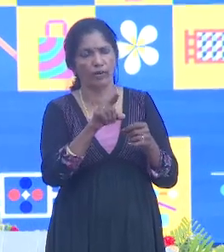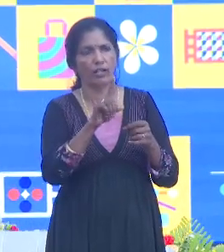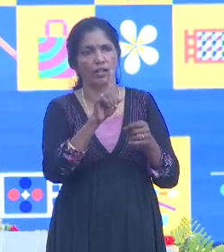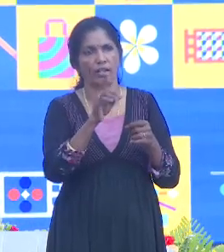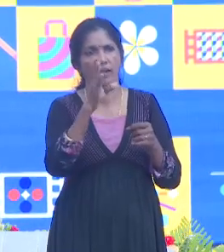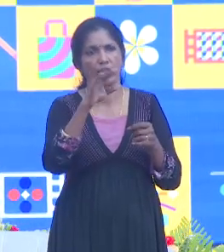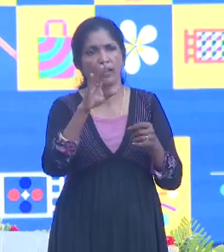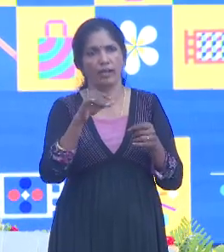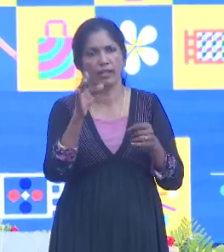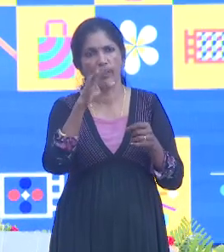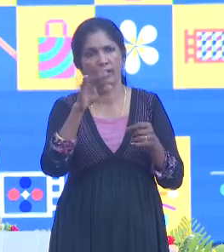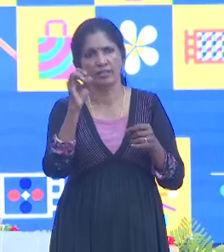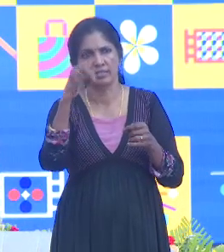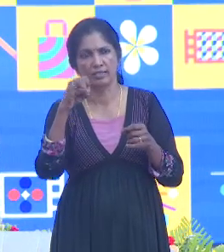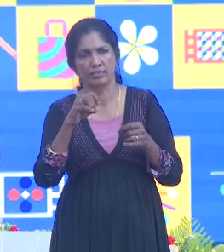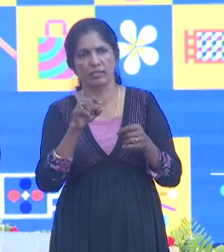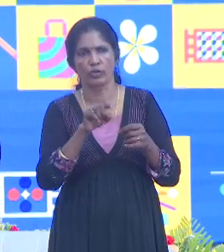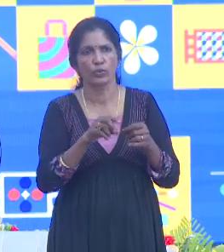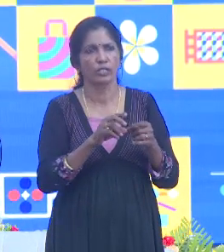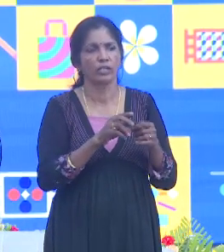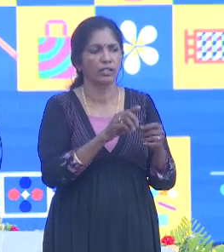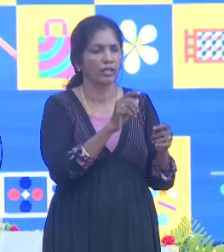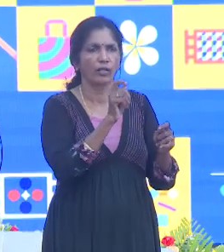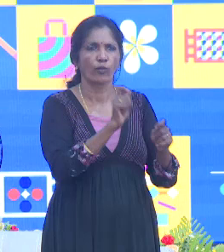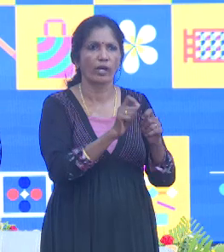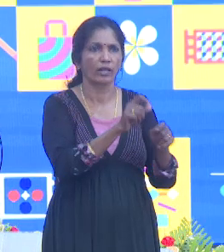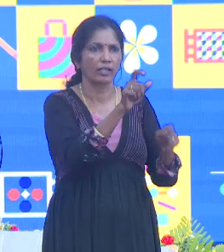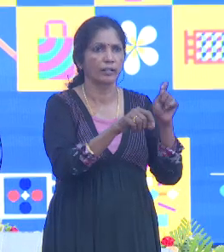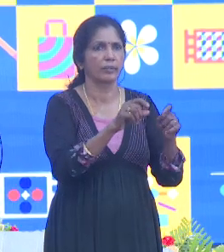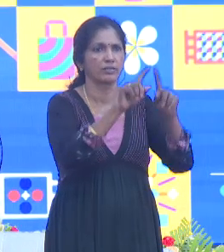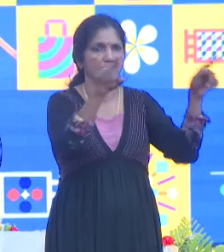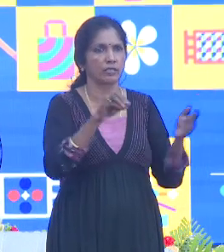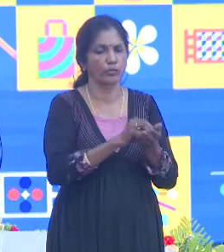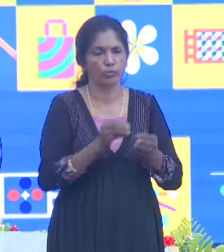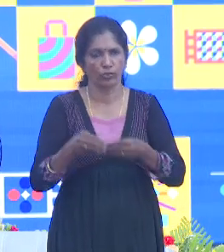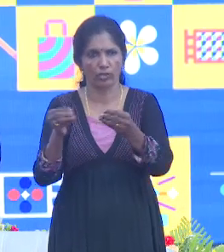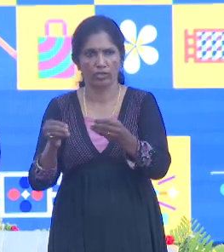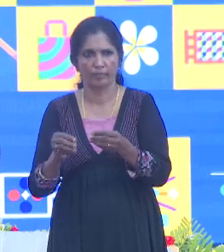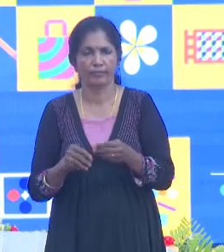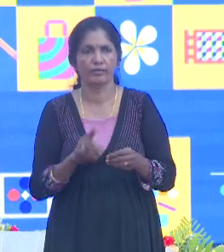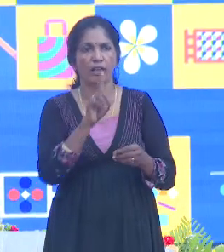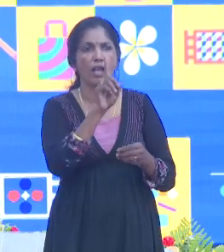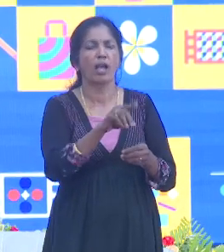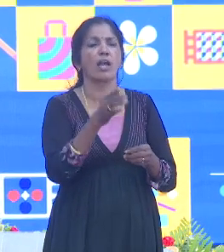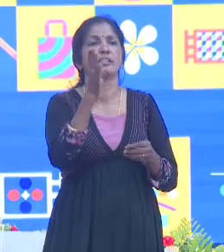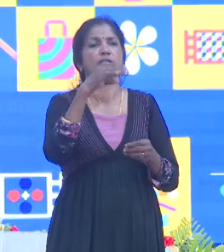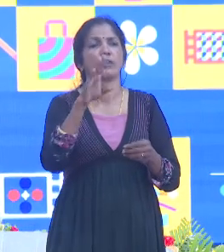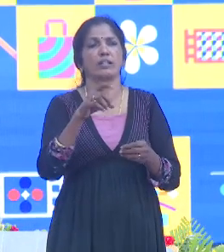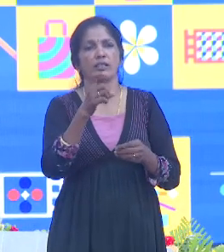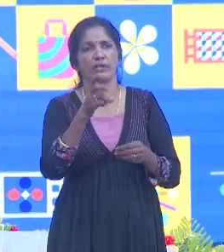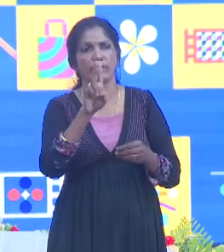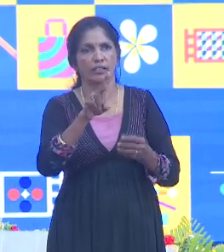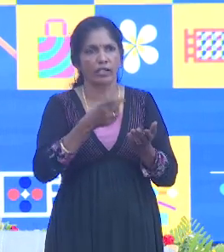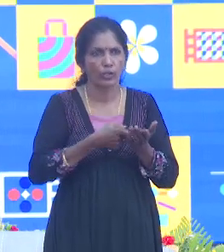പറയുന്നുണ്ട്. ഒന്ന്, കുടികിടപ്പുകാർക്ക് ഭൂമി കൊടുക്കണം, അതിനകത്ത് വേറെ തർക്കമില്ല. എന്നാൽ 72 കൊണ്ടുവന്ന ഒരു